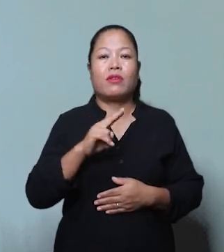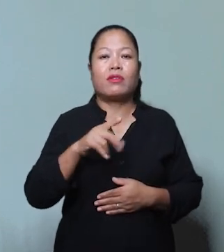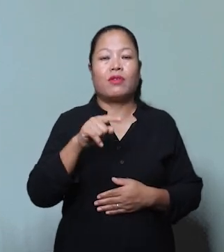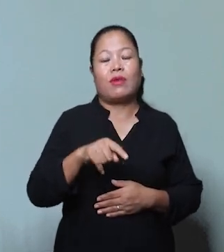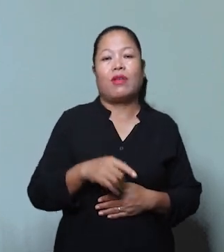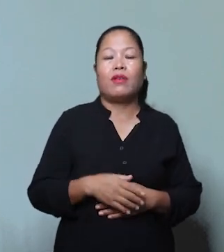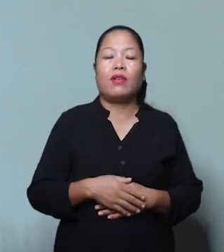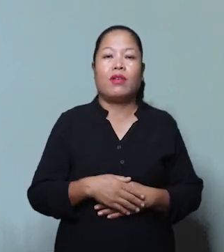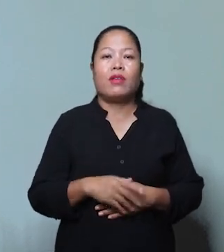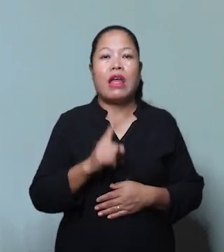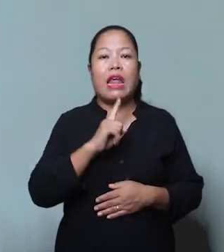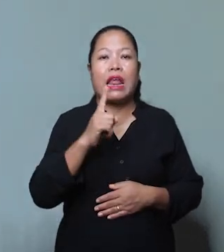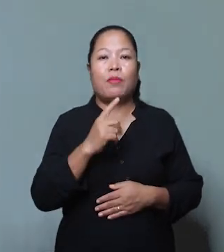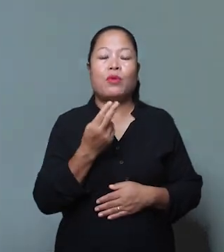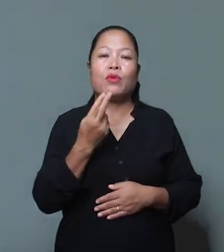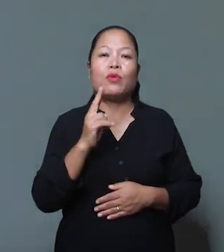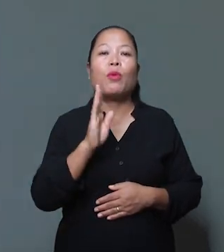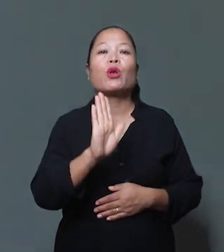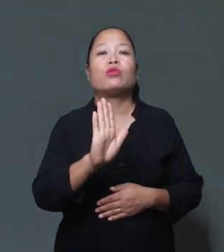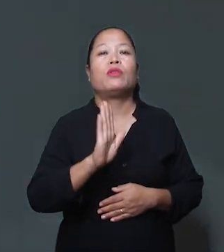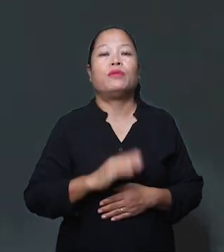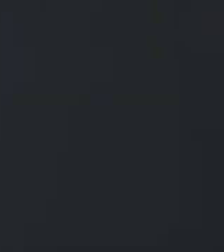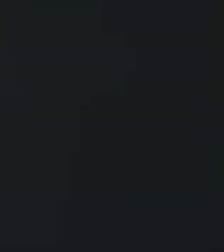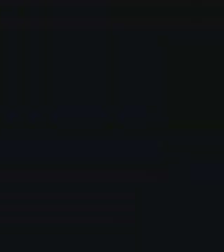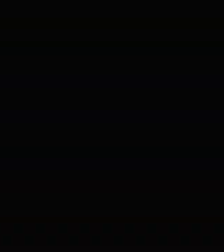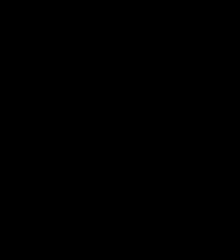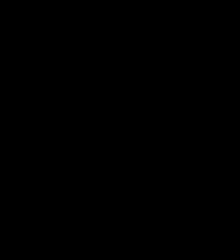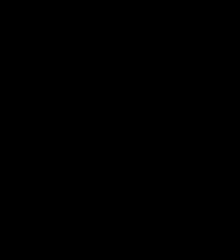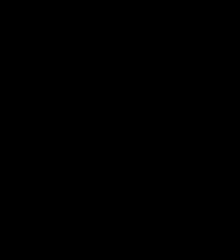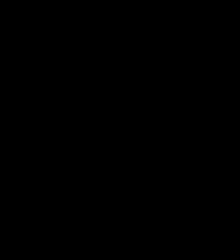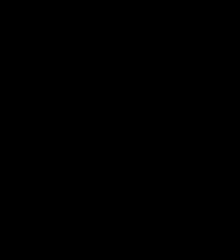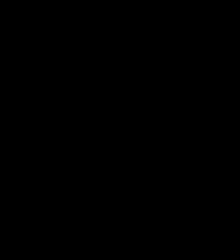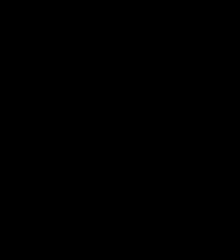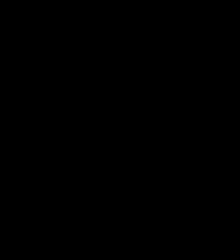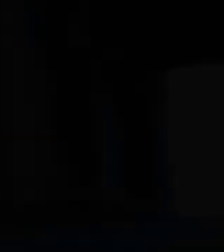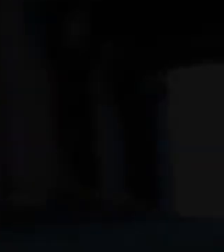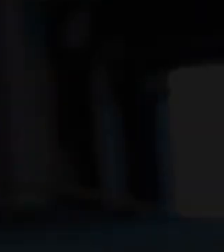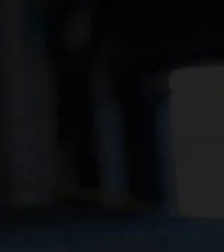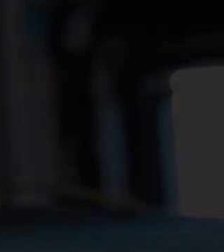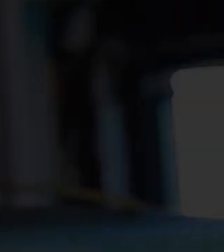सास हुनुभएको छ अहिले एकदम राम्रो हुनुहुन्छ अहिले